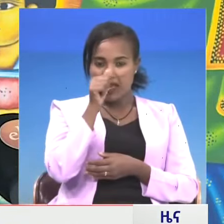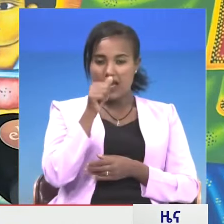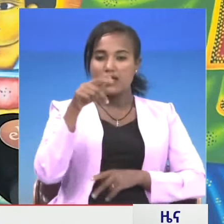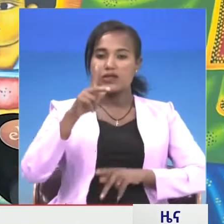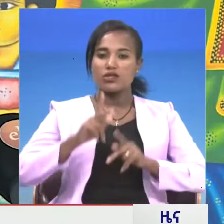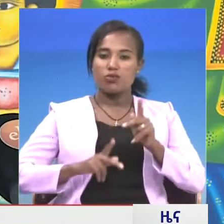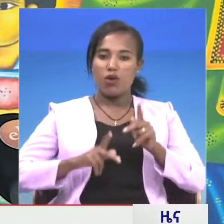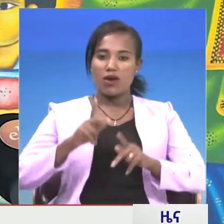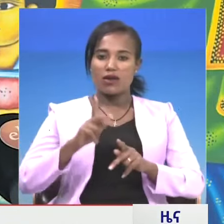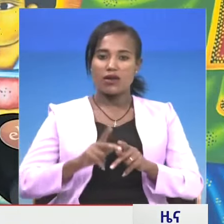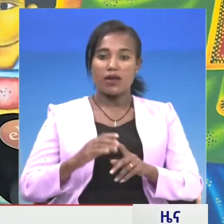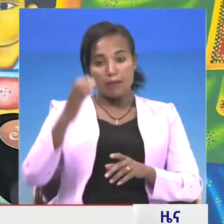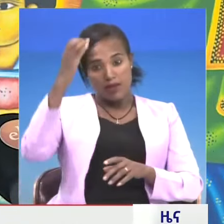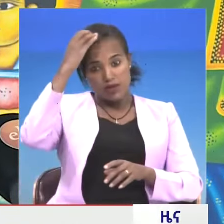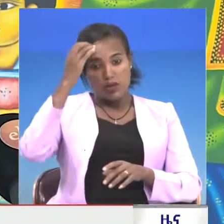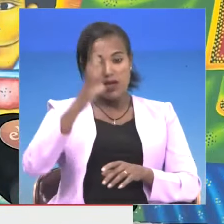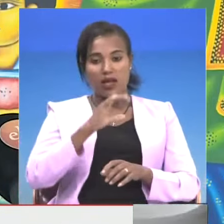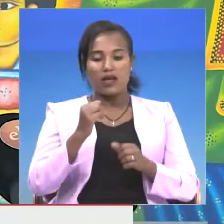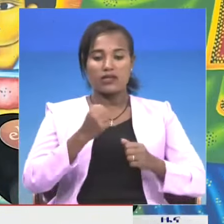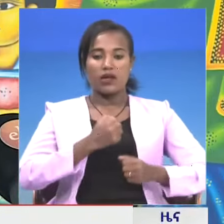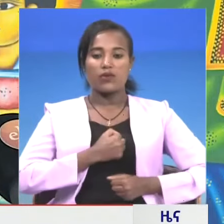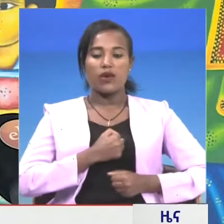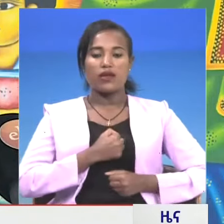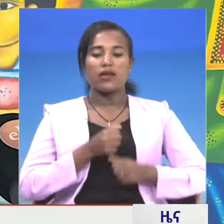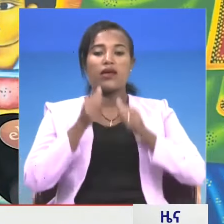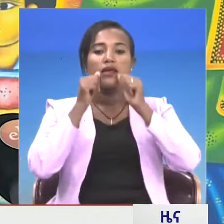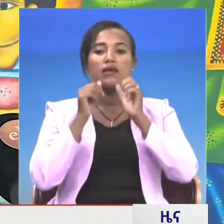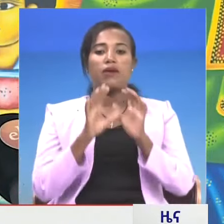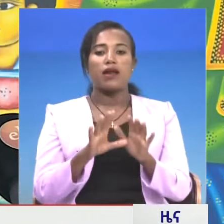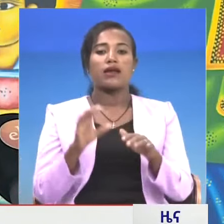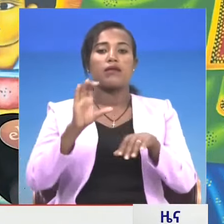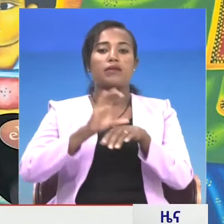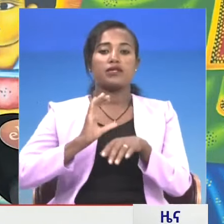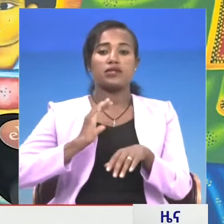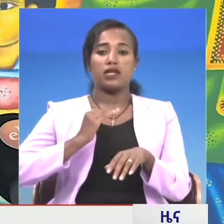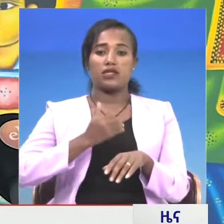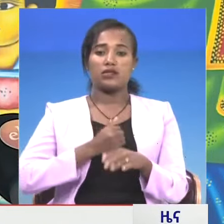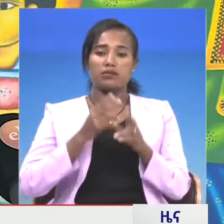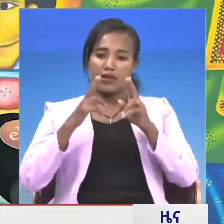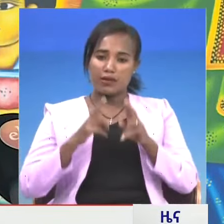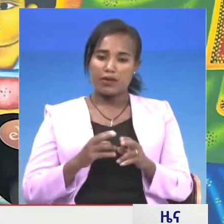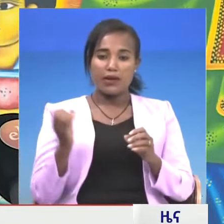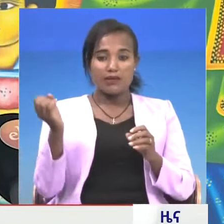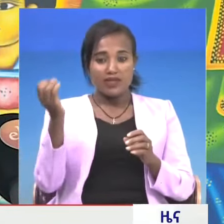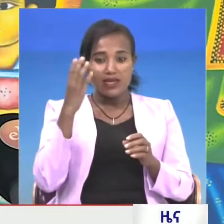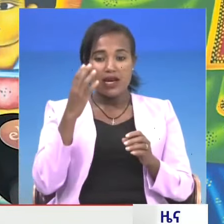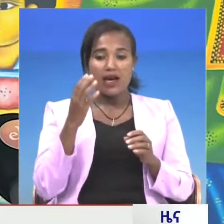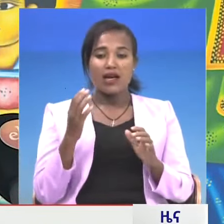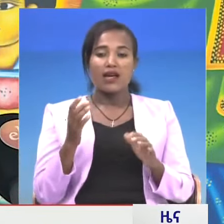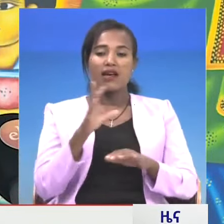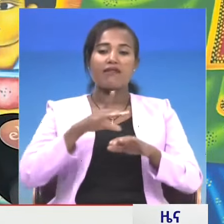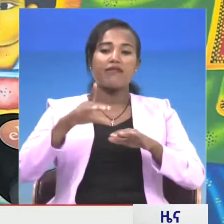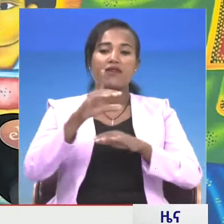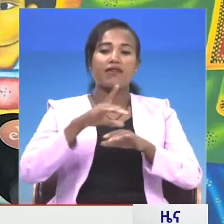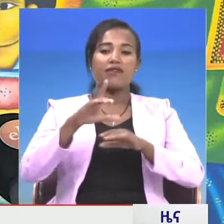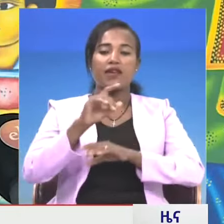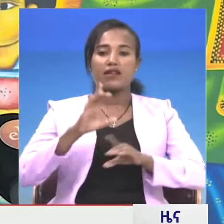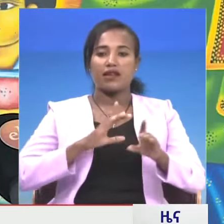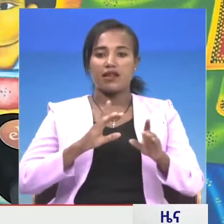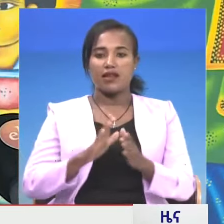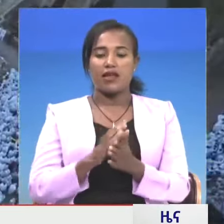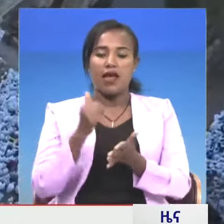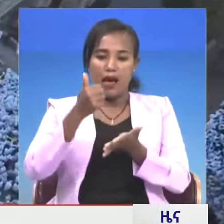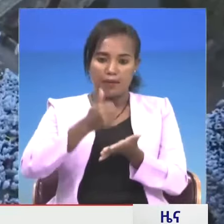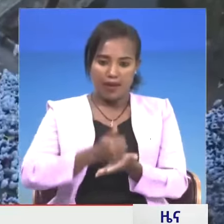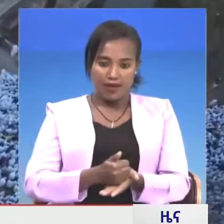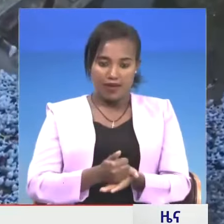ሕዝቧን መንግስቷንና ሰራዊቷን ይባርክ። ቤተ ክርስቲያናችንን በክብር በጸጋ በሞገስ ከፍ ከፍ ያድርግልን።